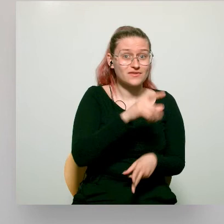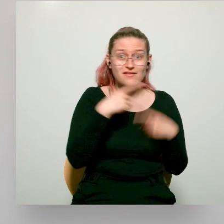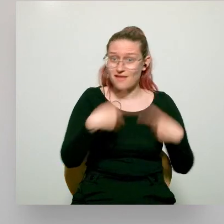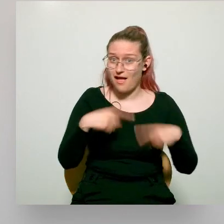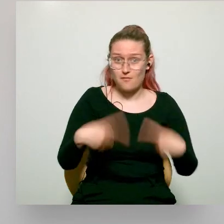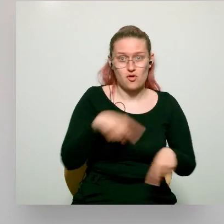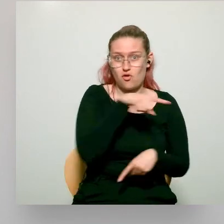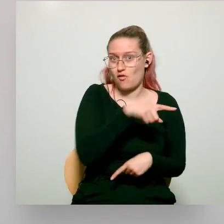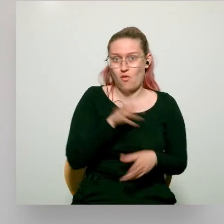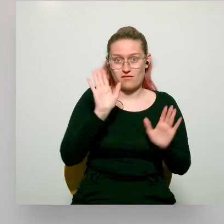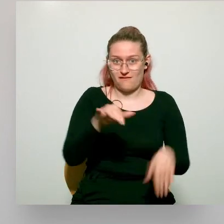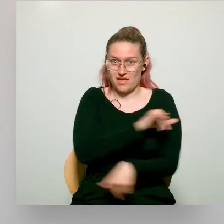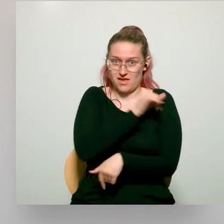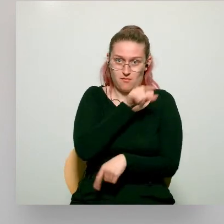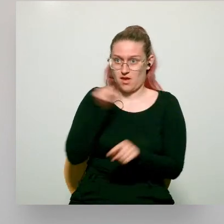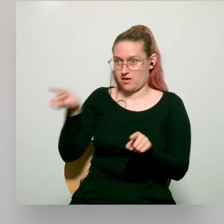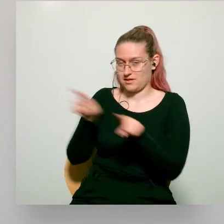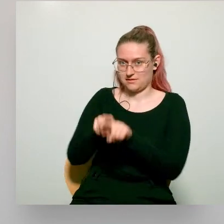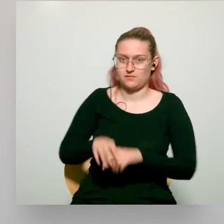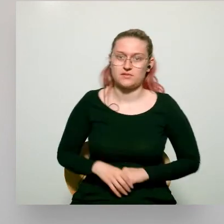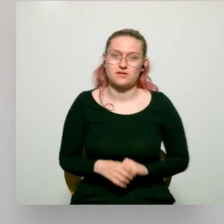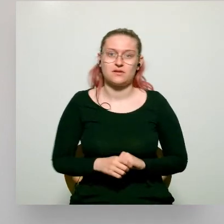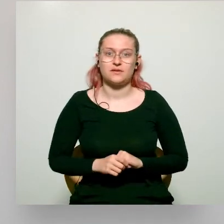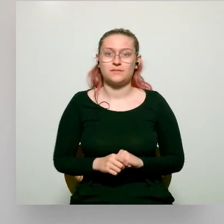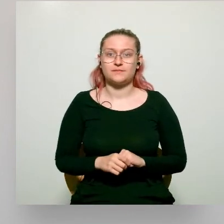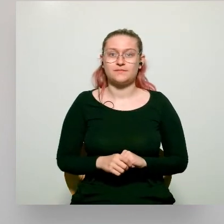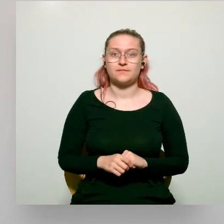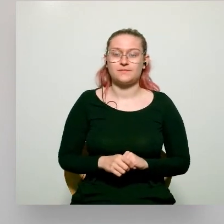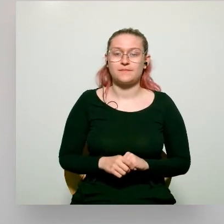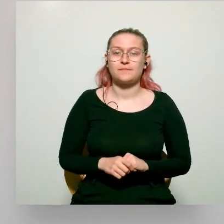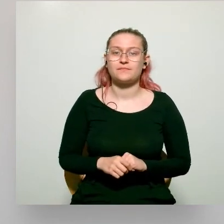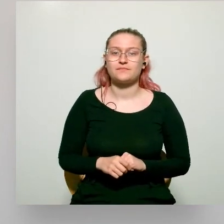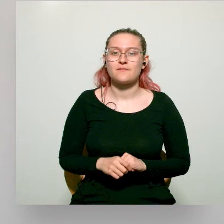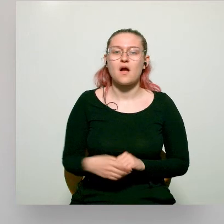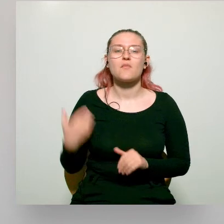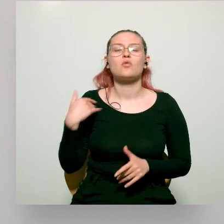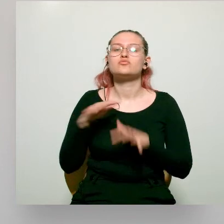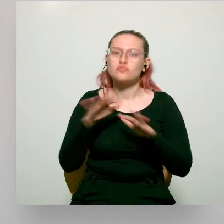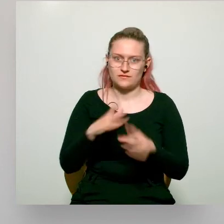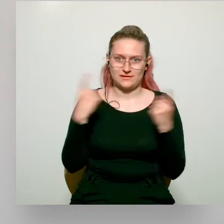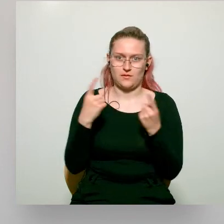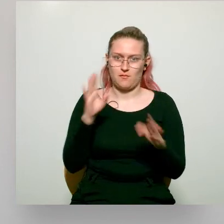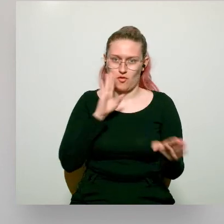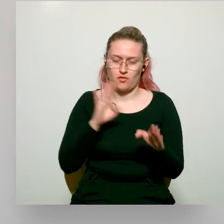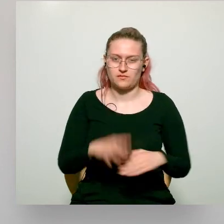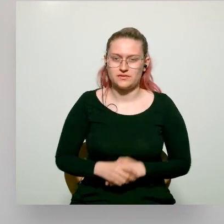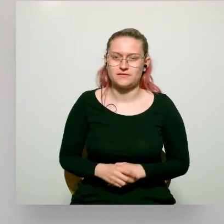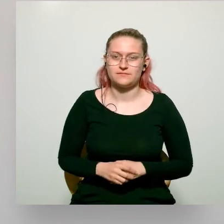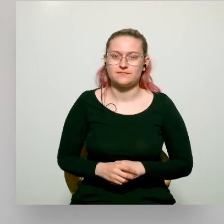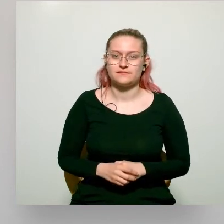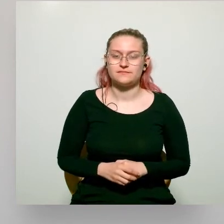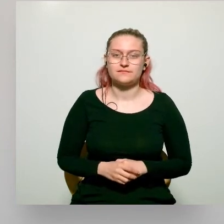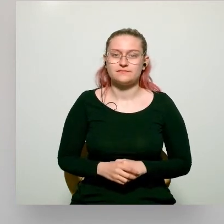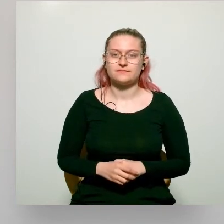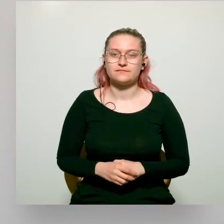Ukrainie, również mamy no cały szereg takich paradoksalnych zjawisk, ale konsekwentnie ten